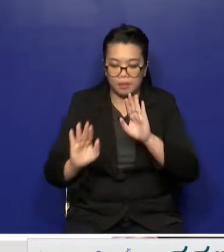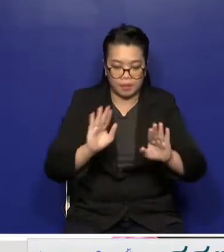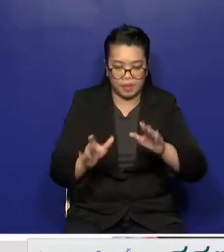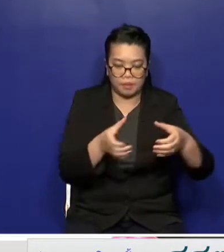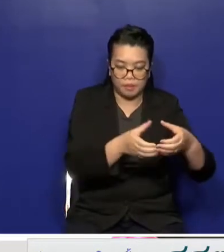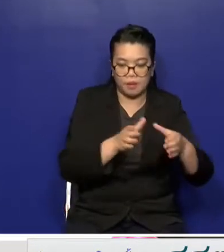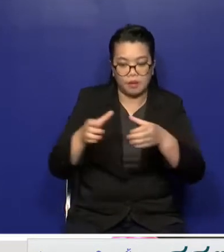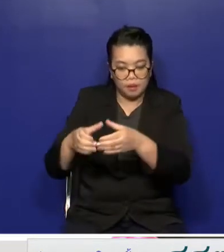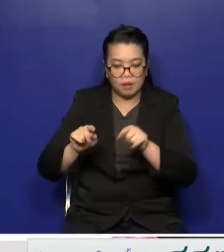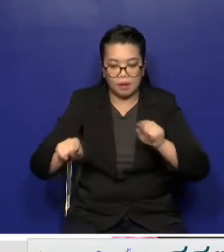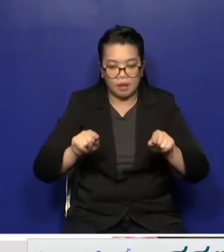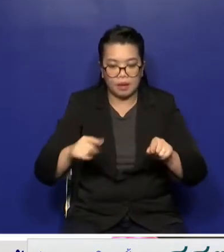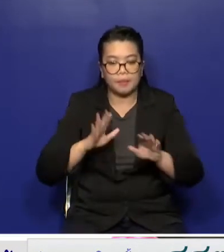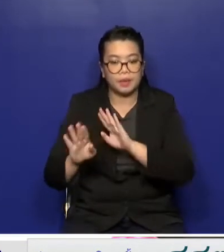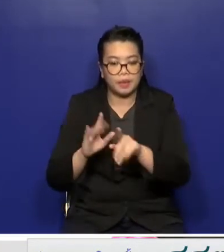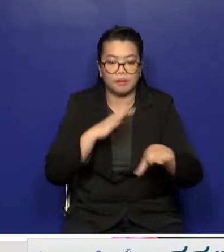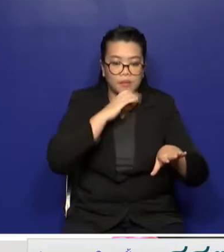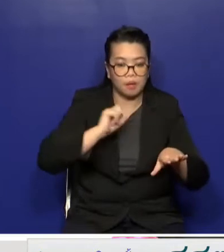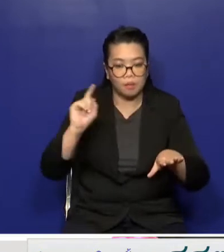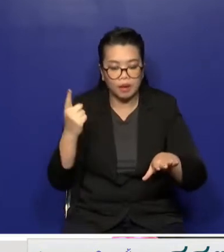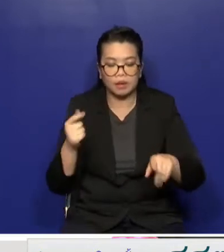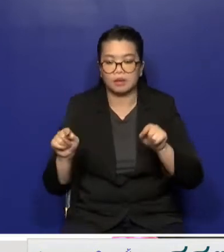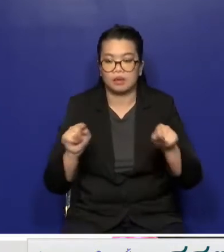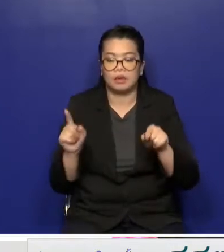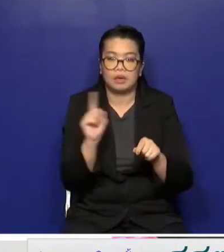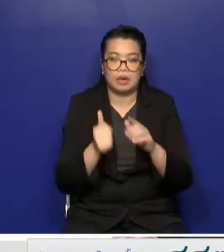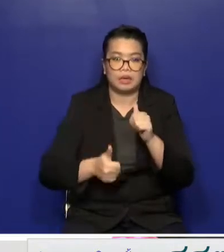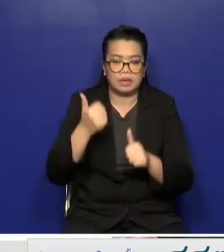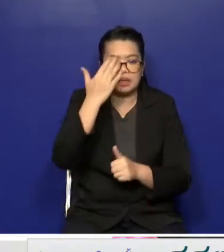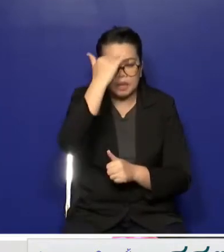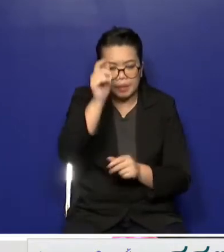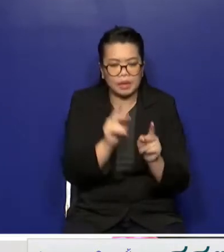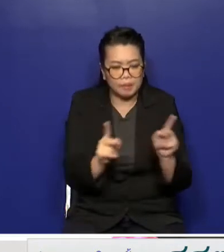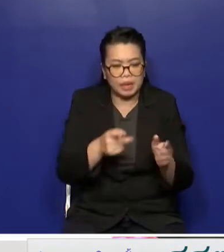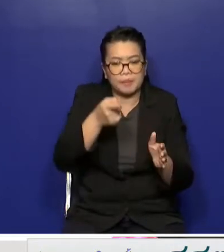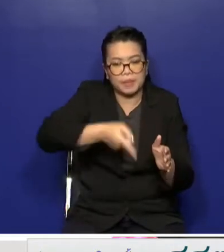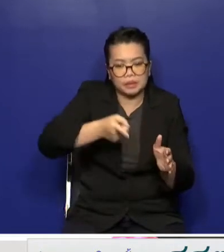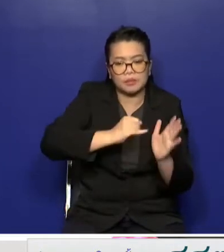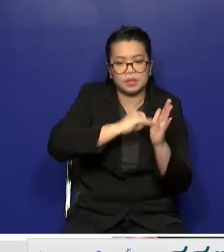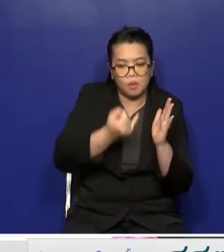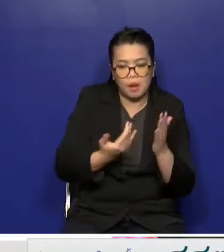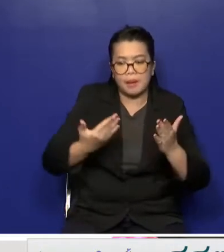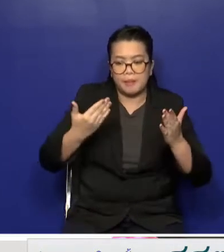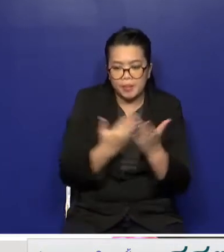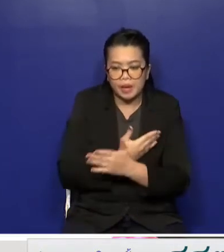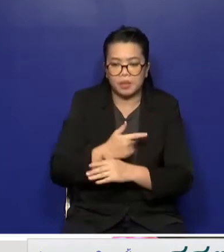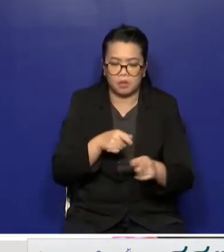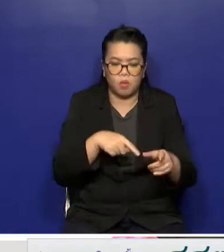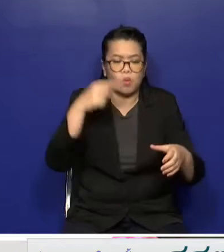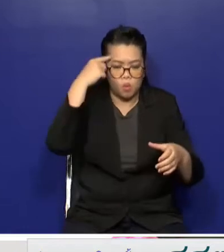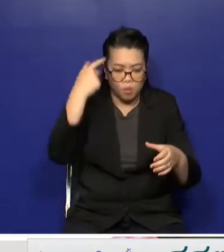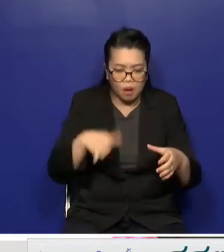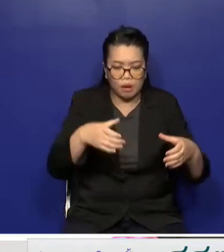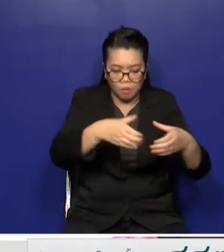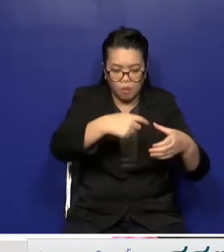ว่าอะไรดีก่ากันและเหตุผลใดทท่เปลยนจกรมกร moundิคตงมาจาจํหวัดที่เขารู้พนที่รู้